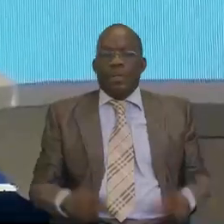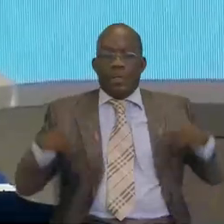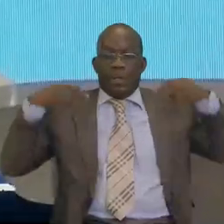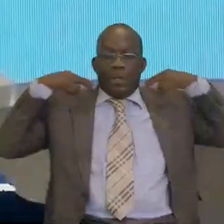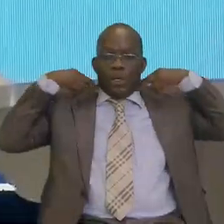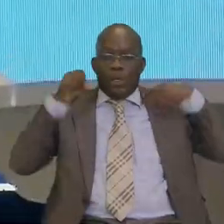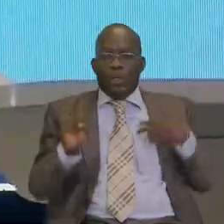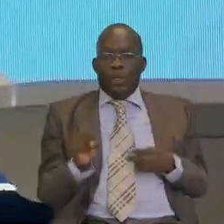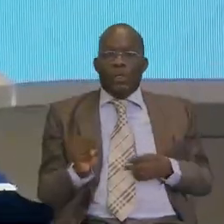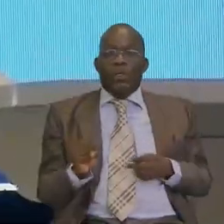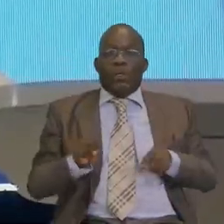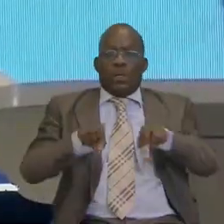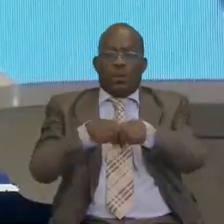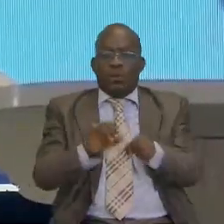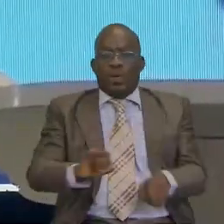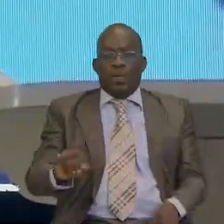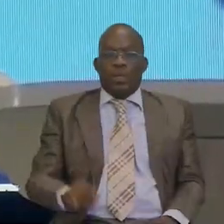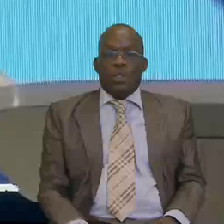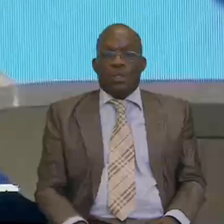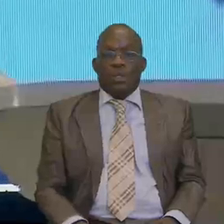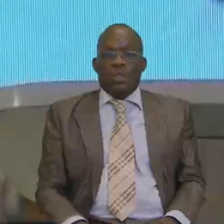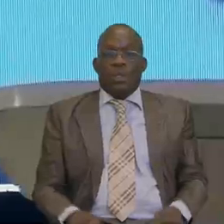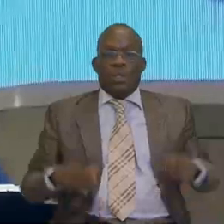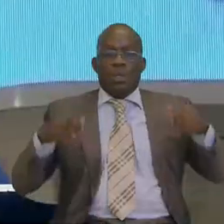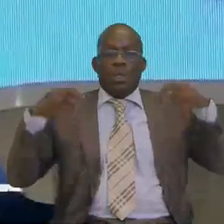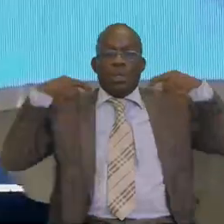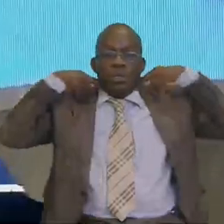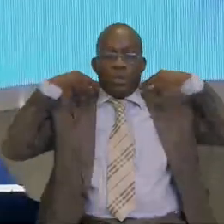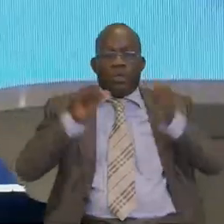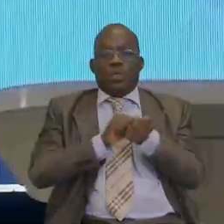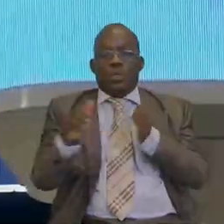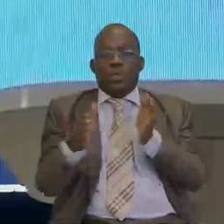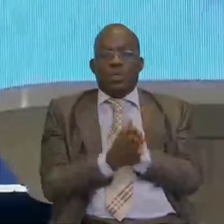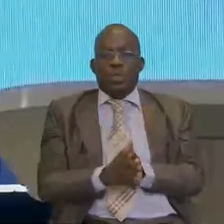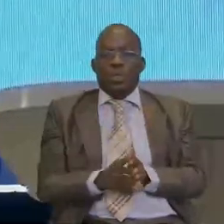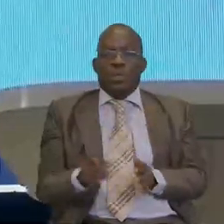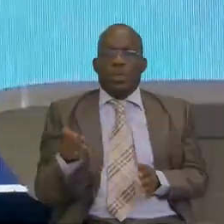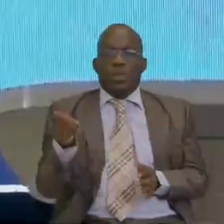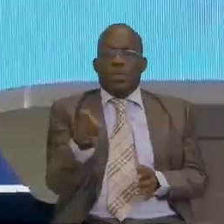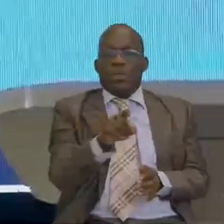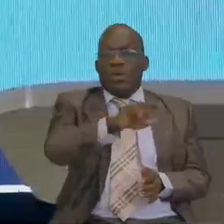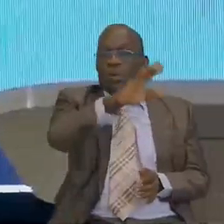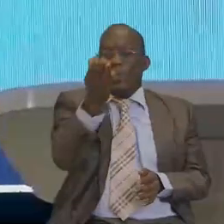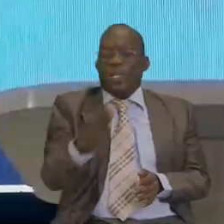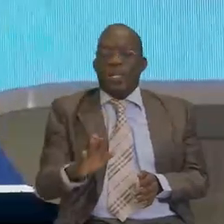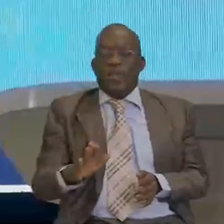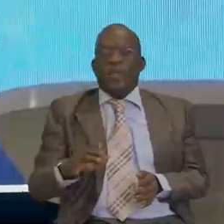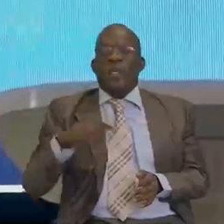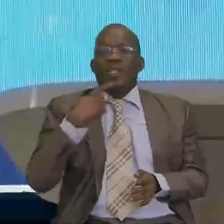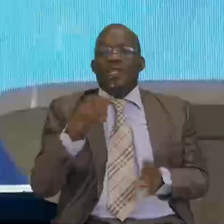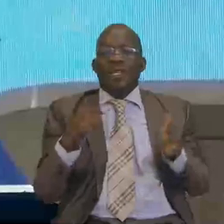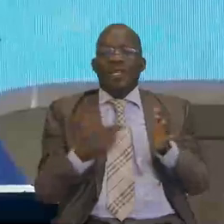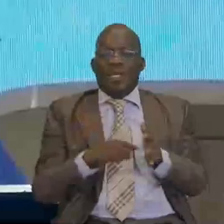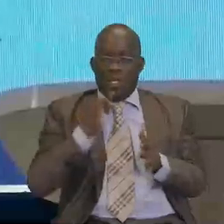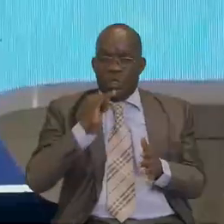Les jougs brisés. Les jougs détruits. Et vous ne dites jamais, voici